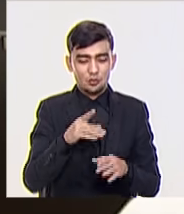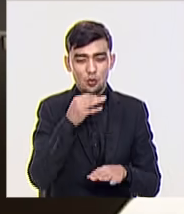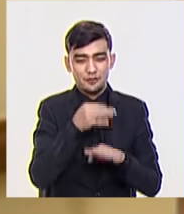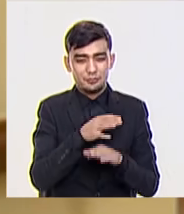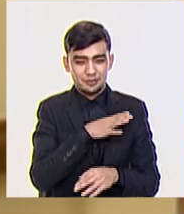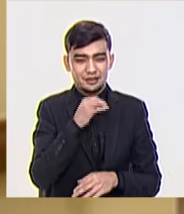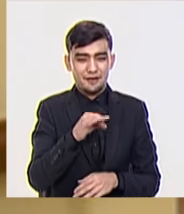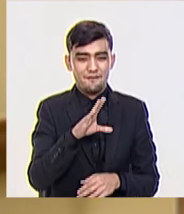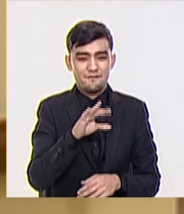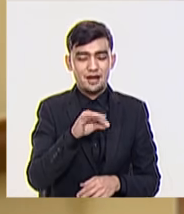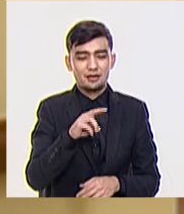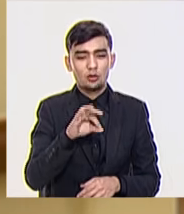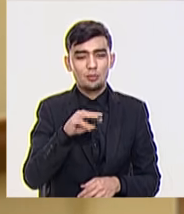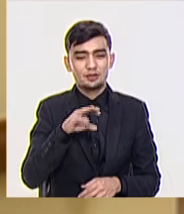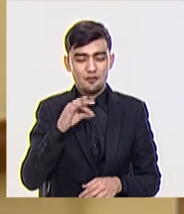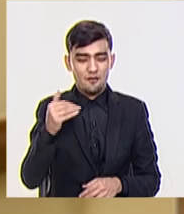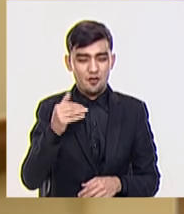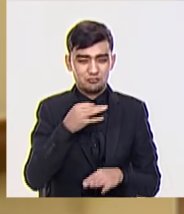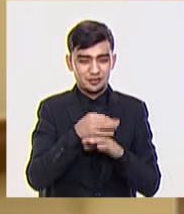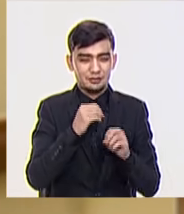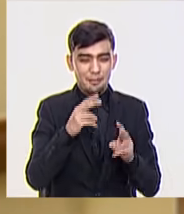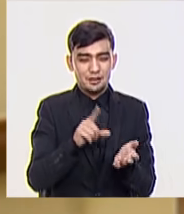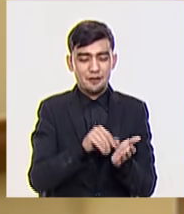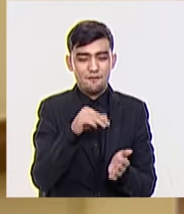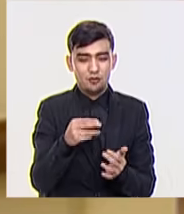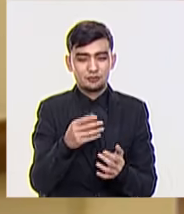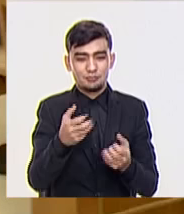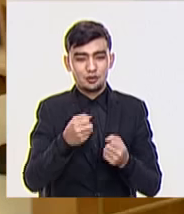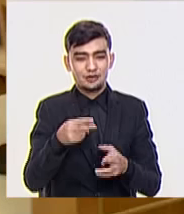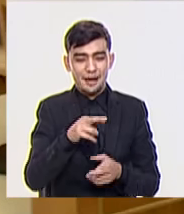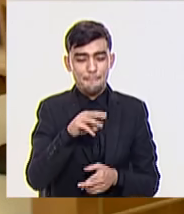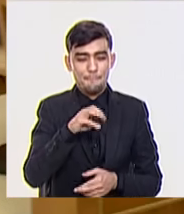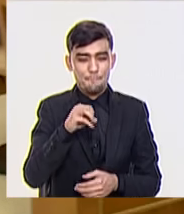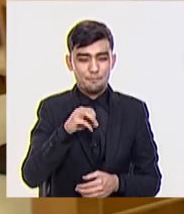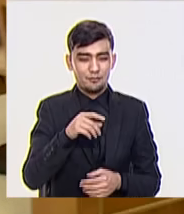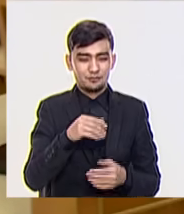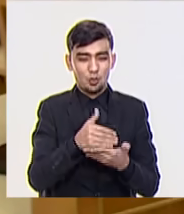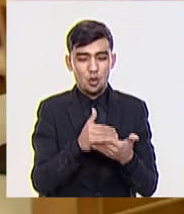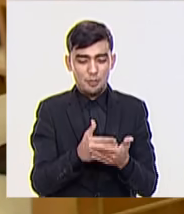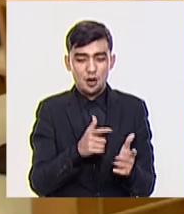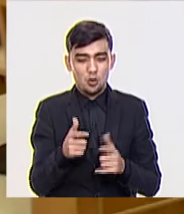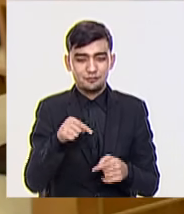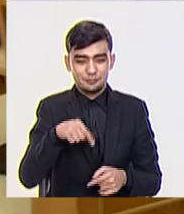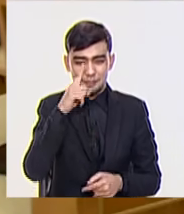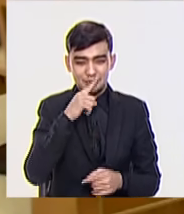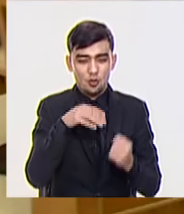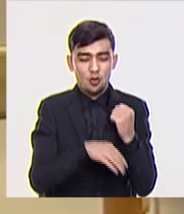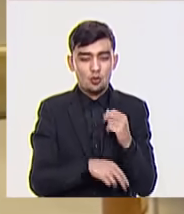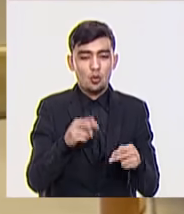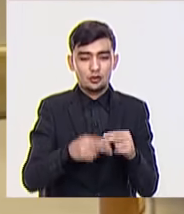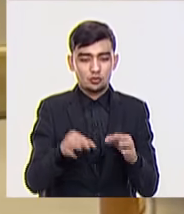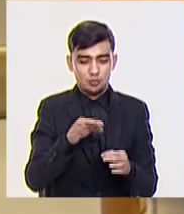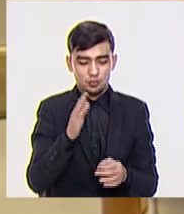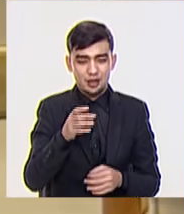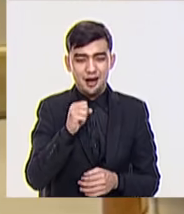берді. Ведомство өкілдерінің айтуынша, тұрғын үй үшін зейнетақы бөлігін алу механизмі осы айдың аяғында дайын болады. Қазір нормативті құқықтық